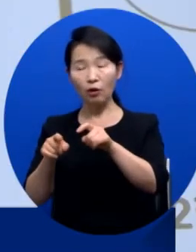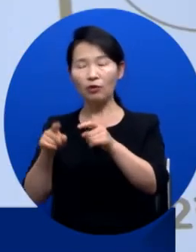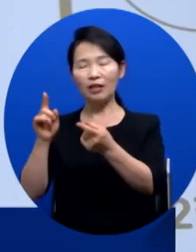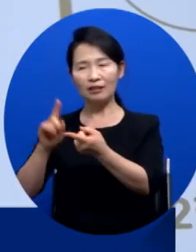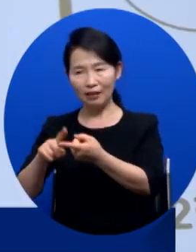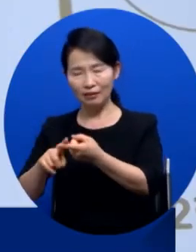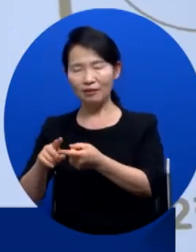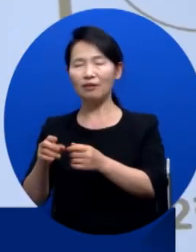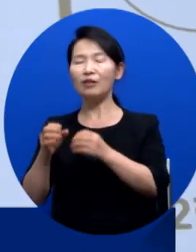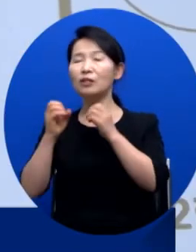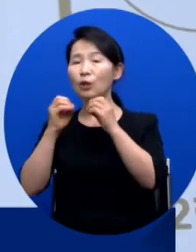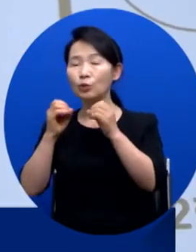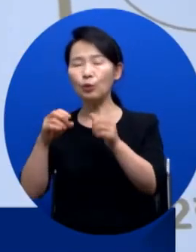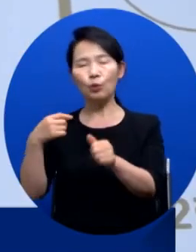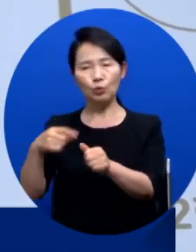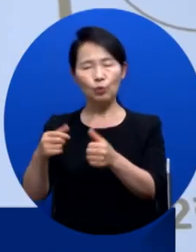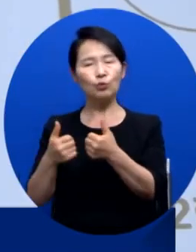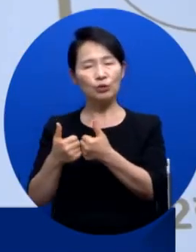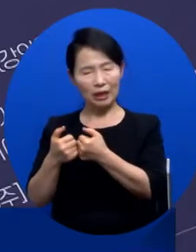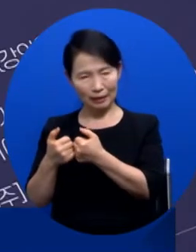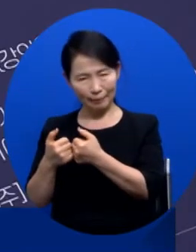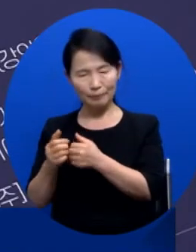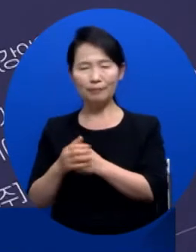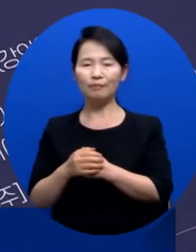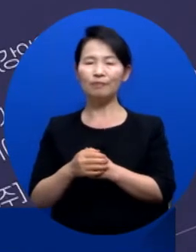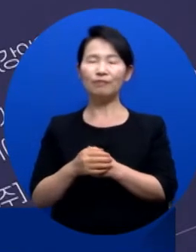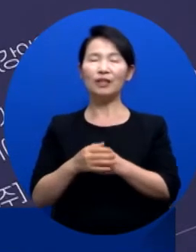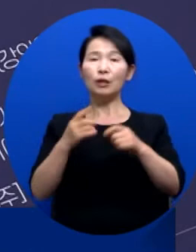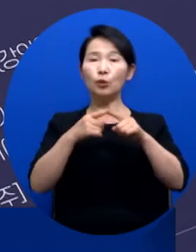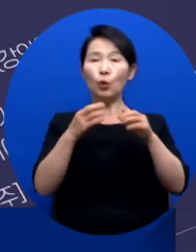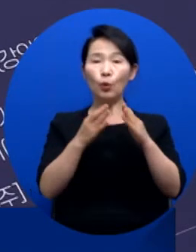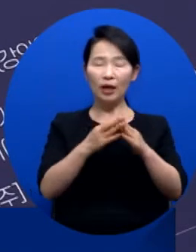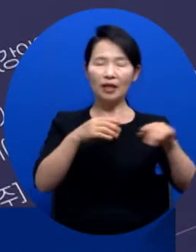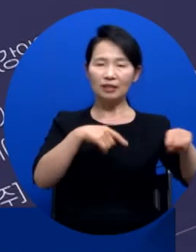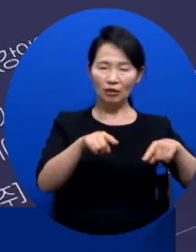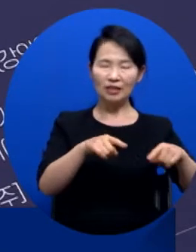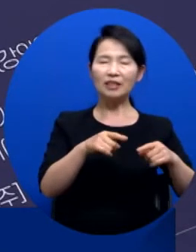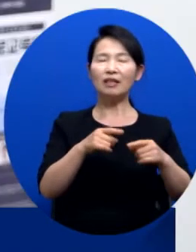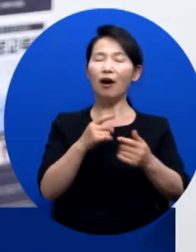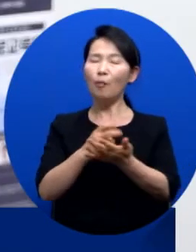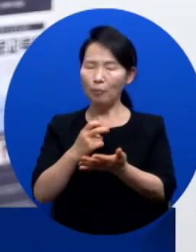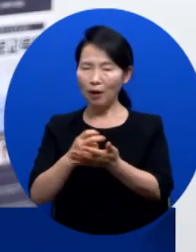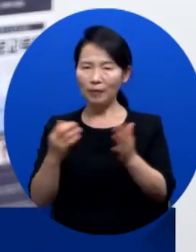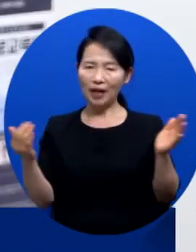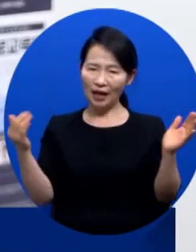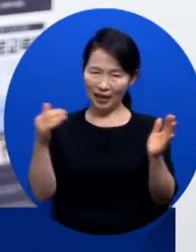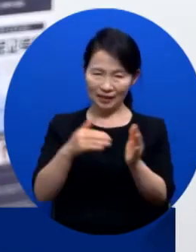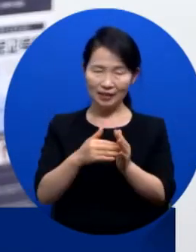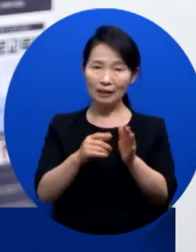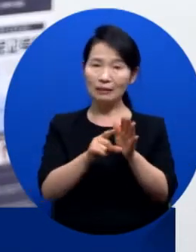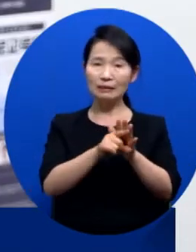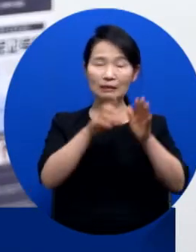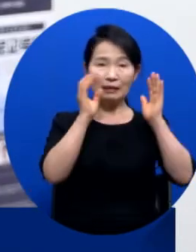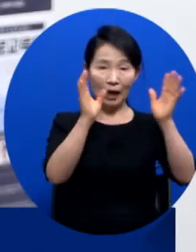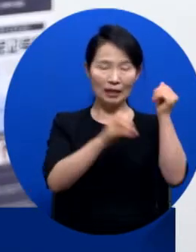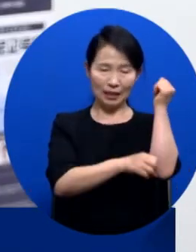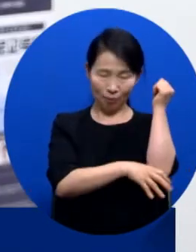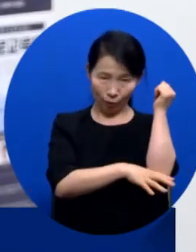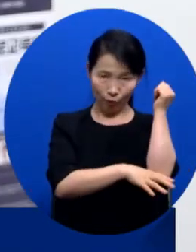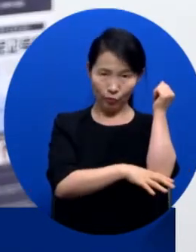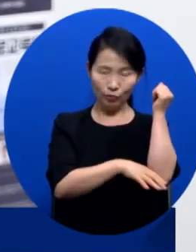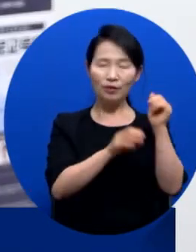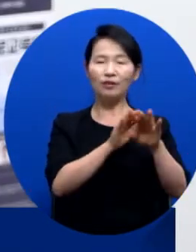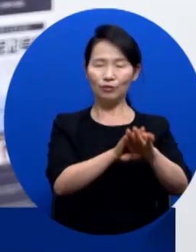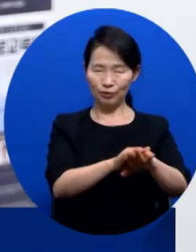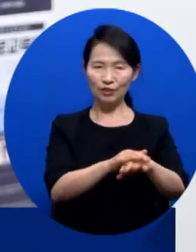선교 교육 상담 그리고 이제 교회 이제 정치 행정 헌법까지 신학적인 기반을 튼튼히